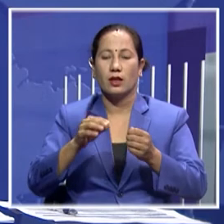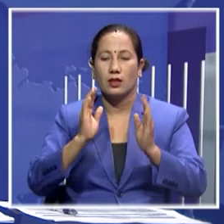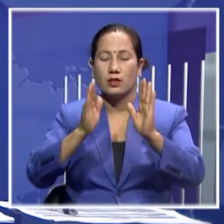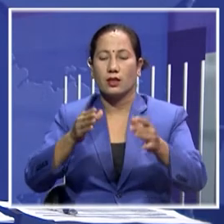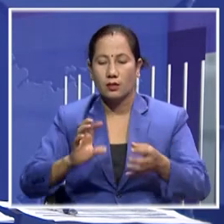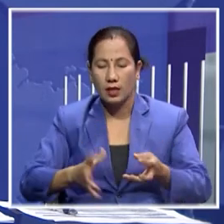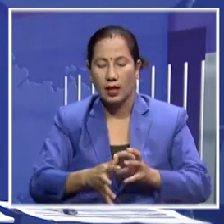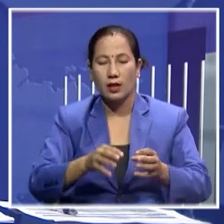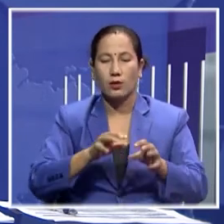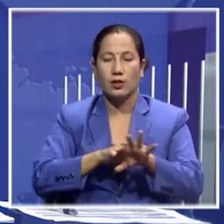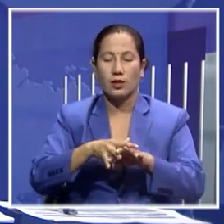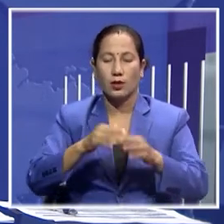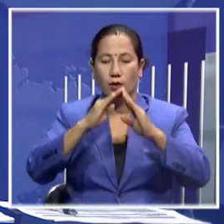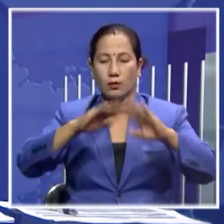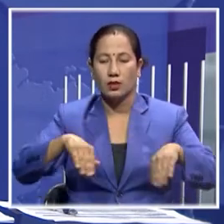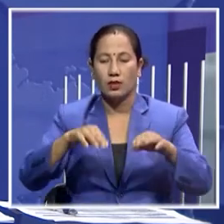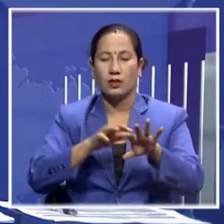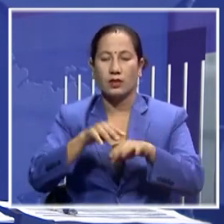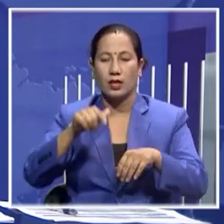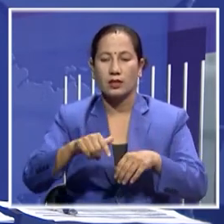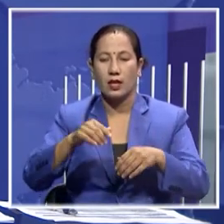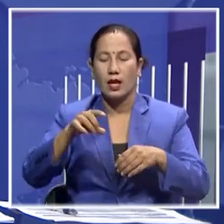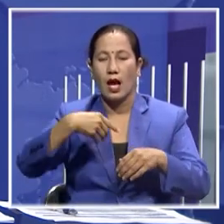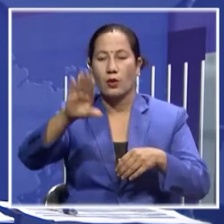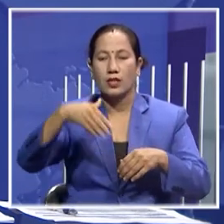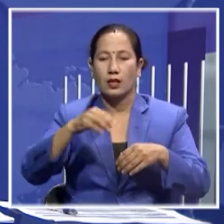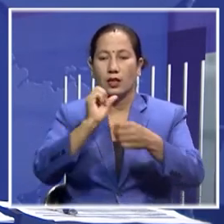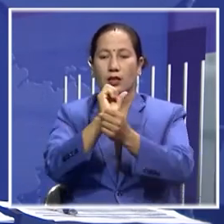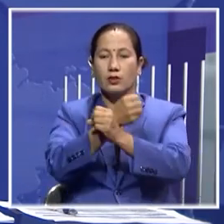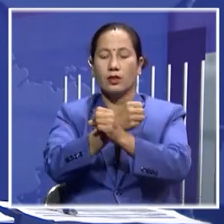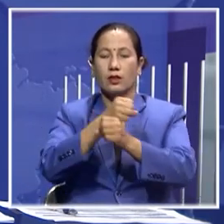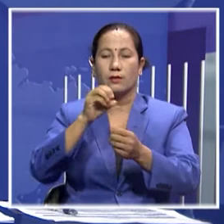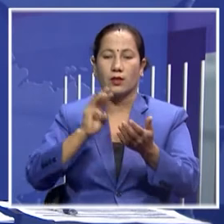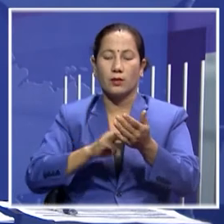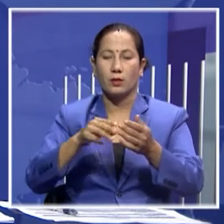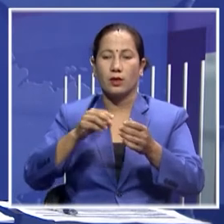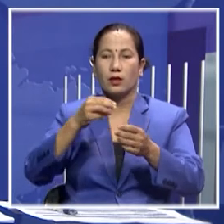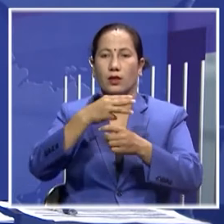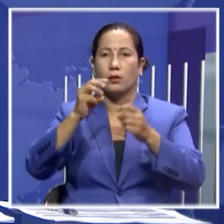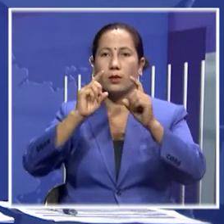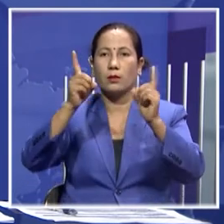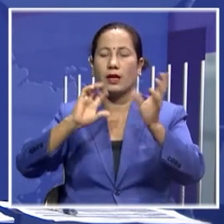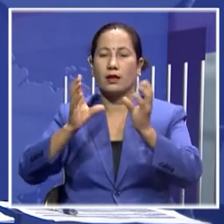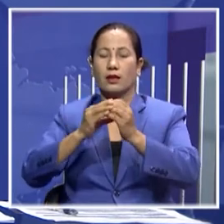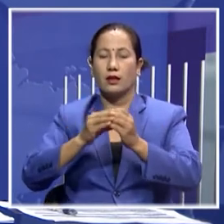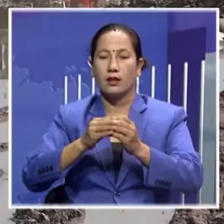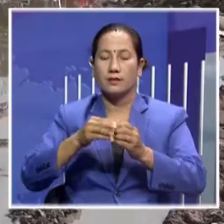सडकमा खाल्डाखुल्डी हुने, भत्किने र यसले आवत जावतमा जोखिम थपे पनि उपमहानगरले चासो देखाएको